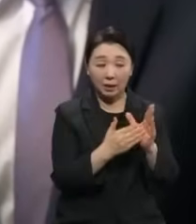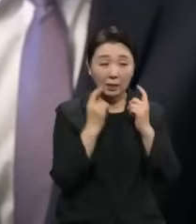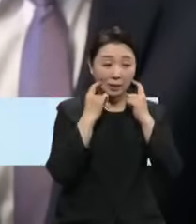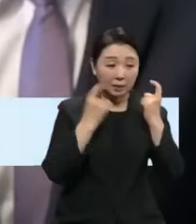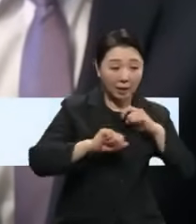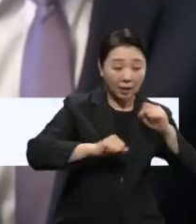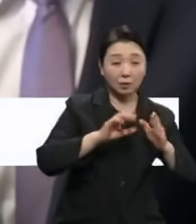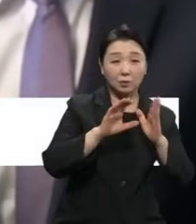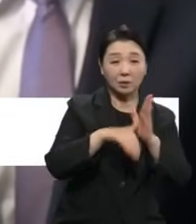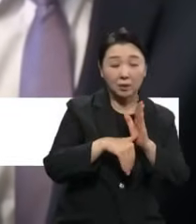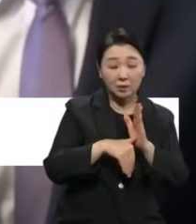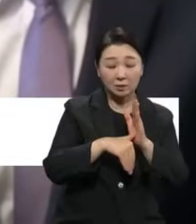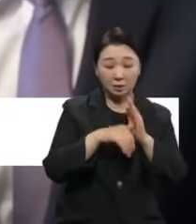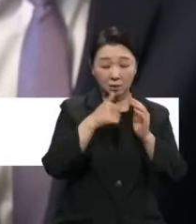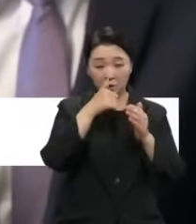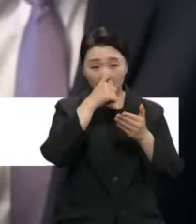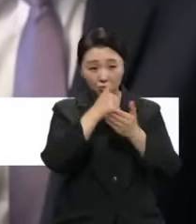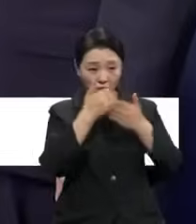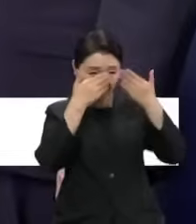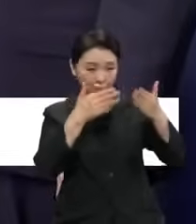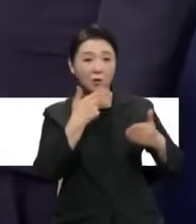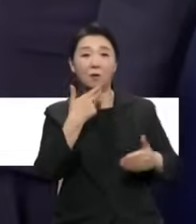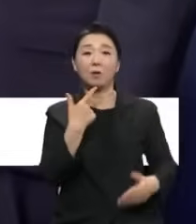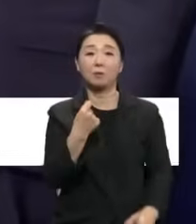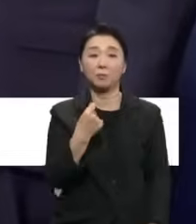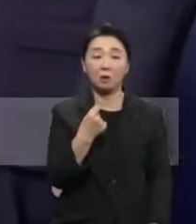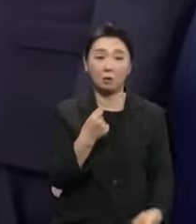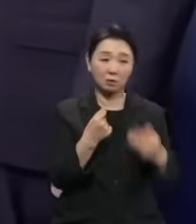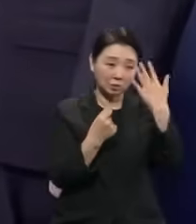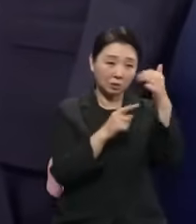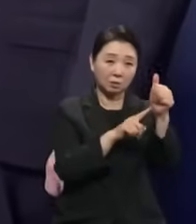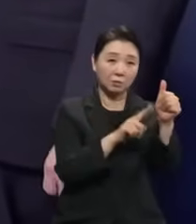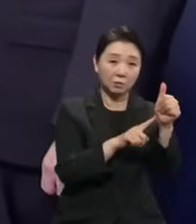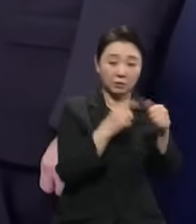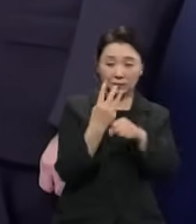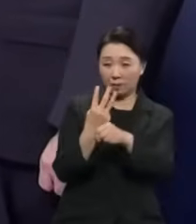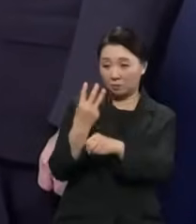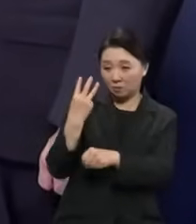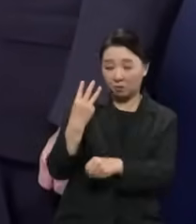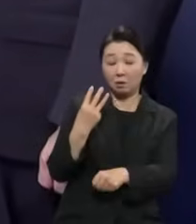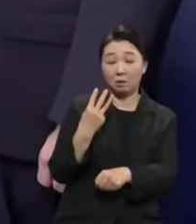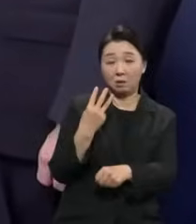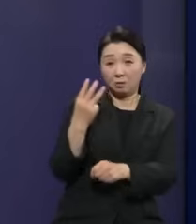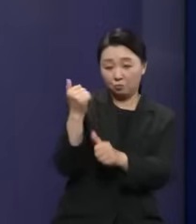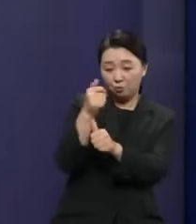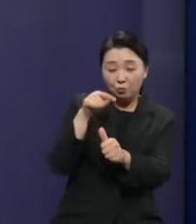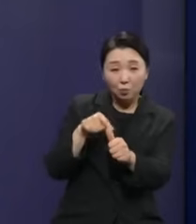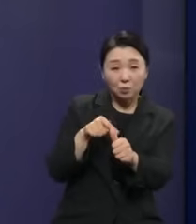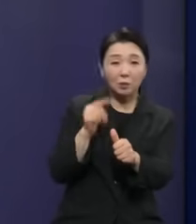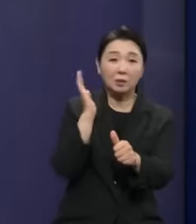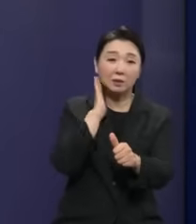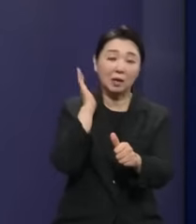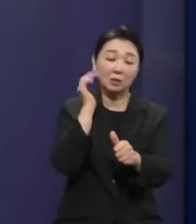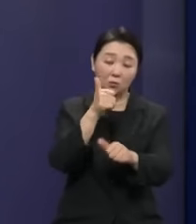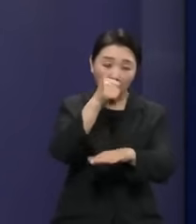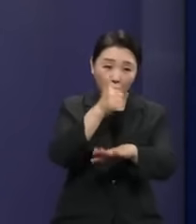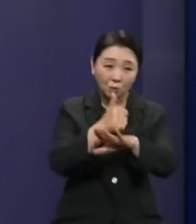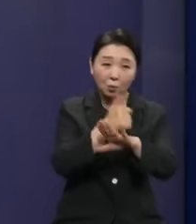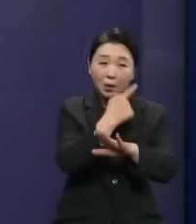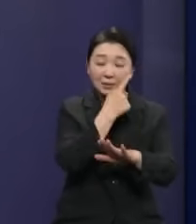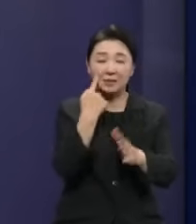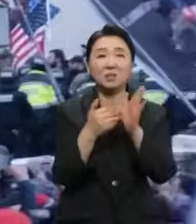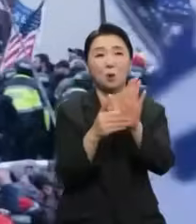행위에 대해선 면책되지 않는다고 봤습니다. 트럼프 전 대통령은 3년 전 자신의 부통령에게 대선 결과 인증을